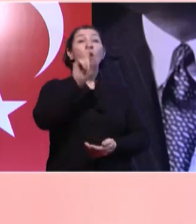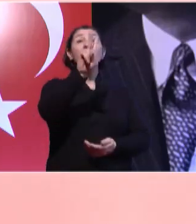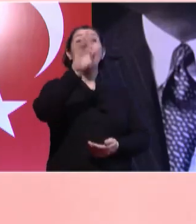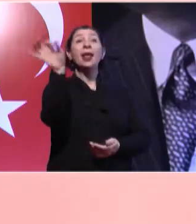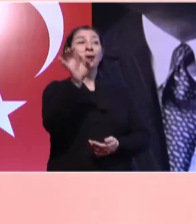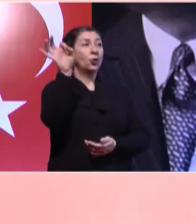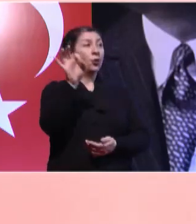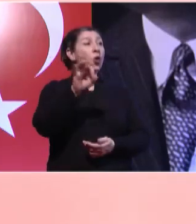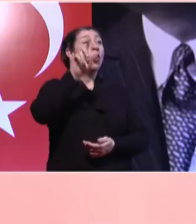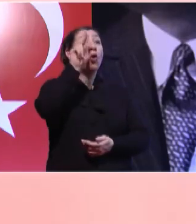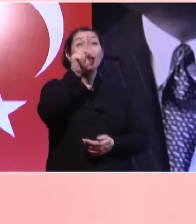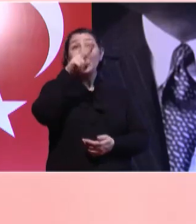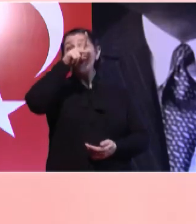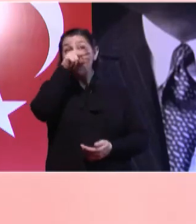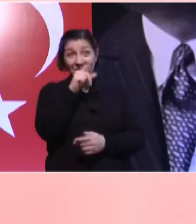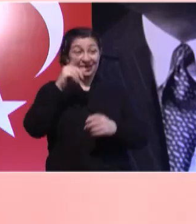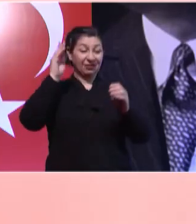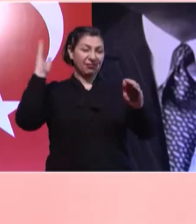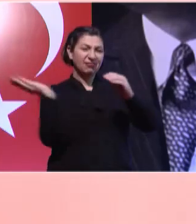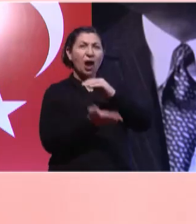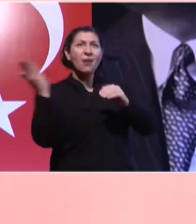Eylül, 12 Mart darbelerinin,